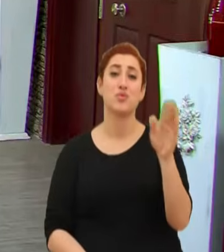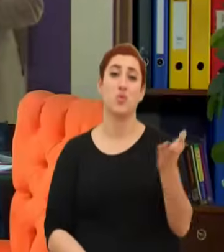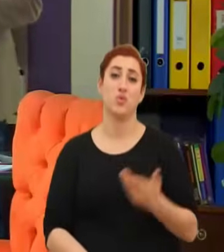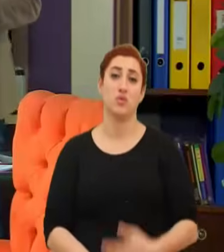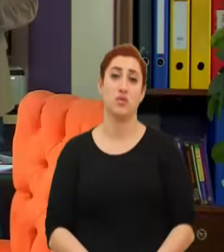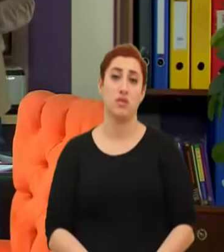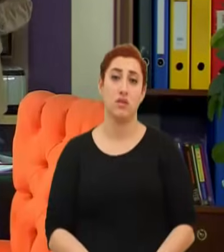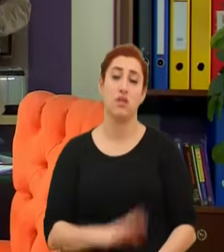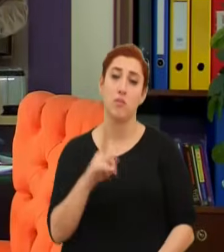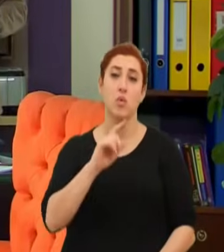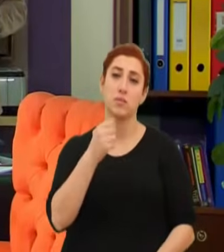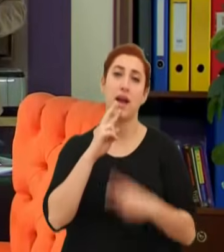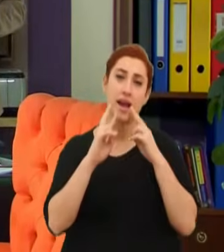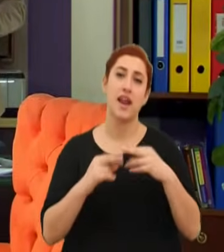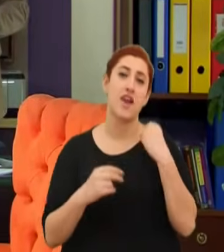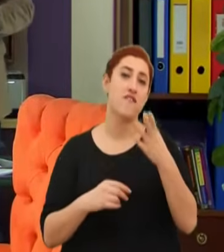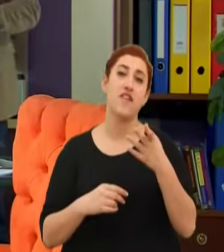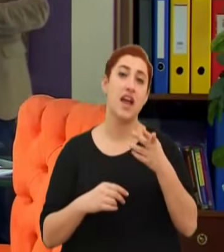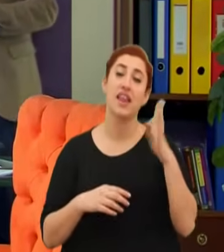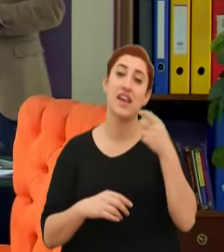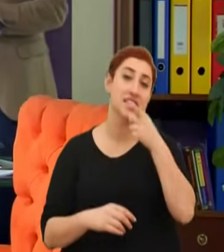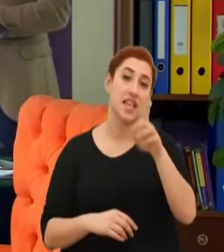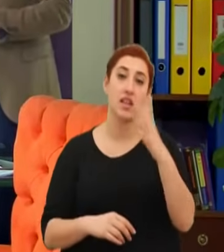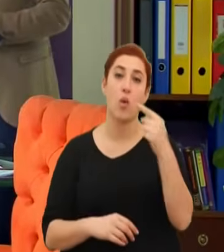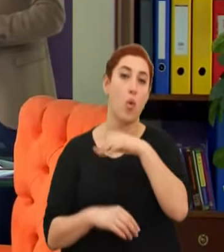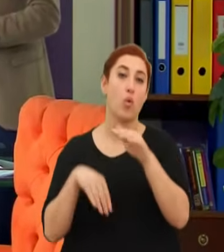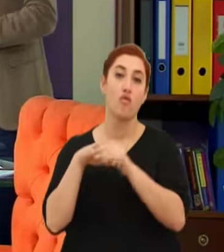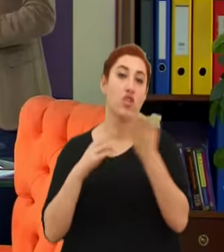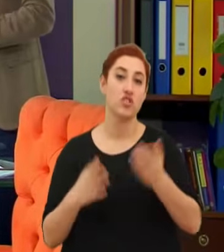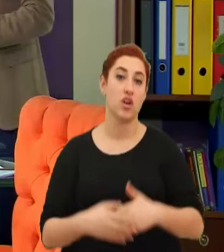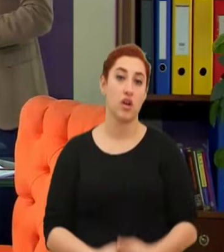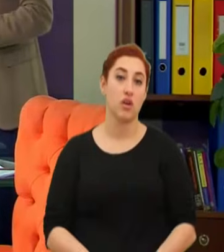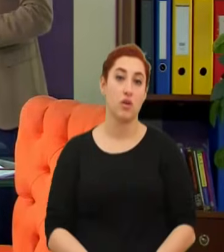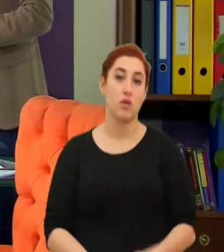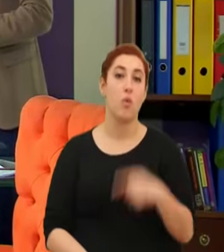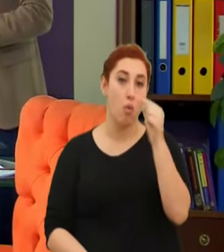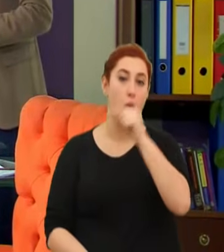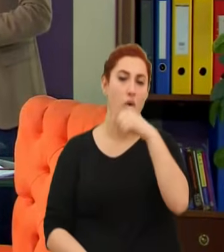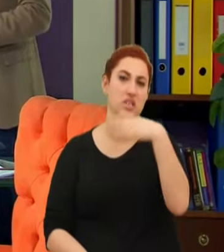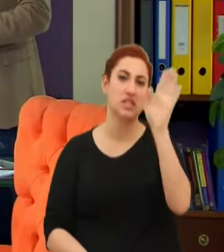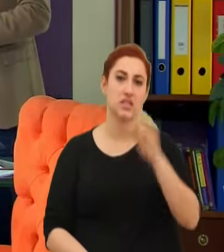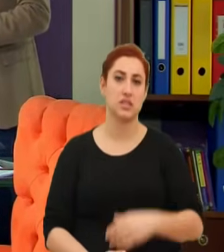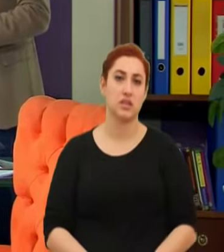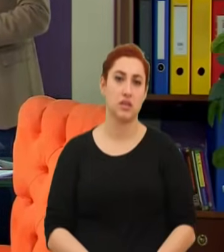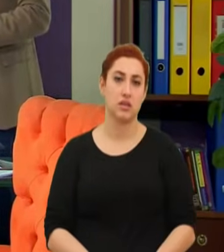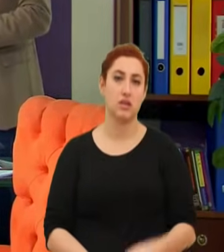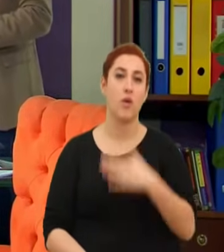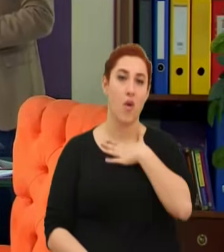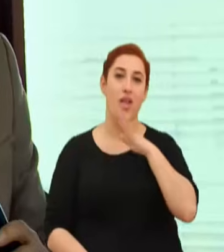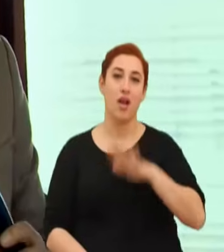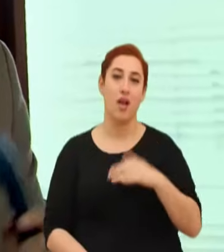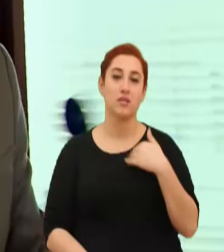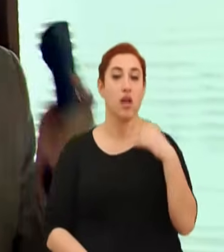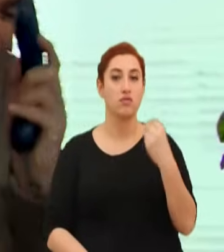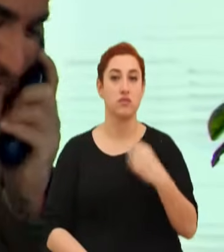çocuğa? Tamam o zaman karar ver Cavidan. Ya sen ya o kovulacak. O, o gitsin. Kolye kalsın